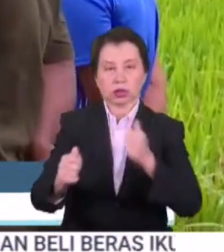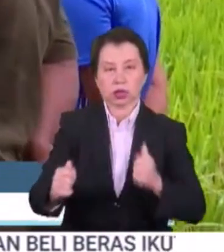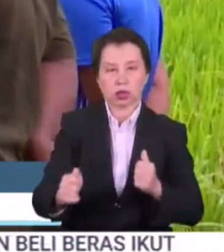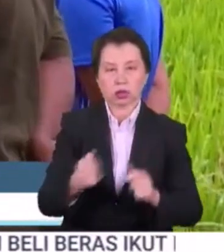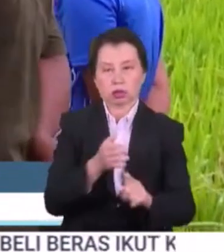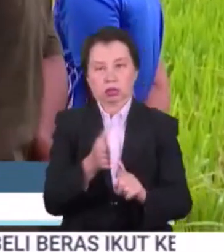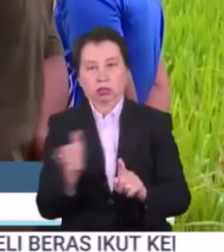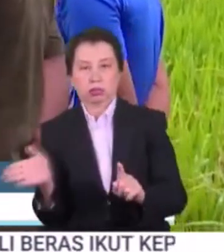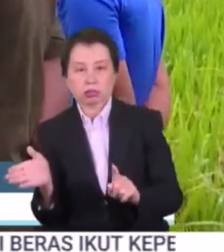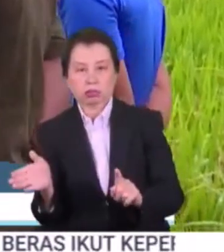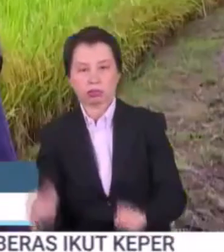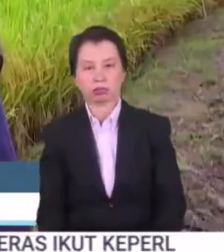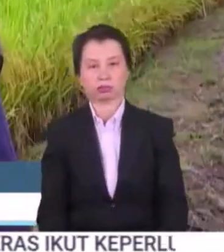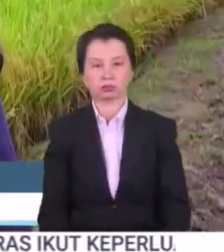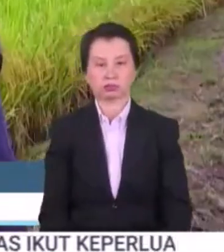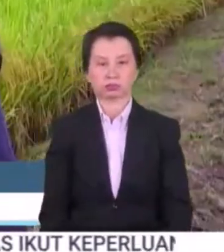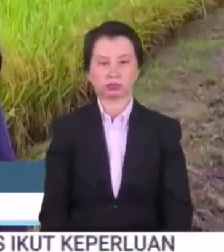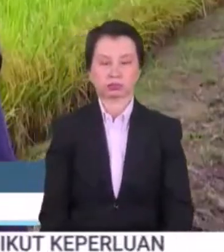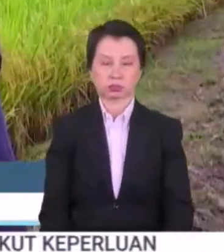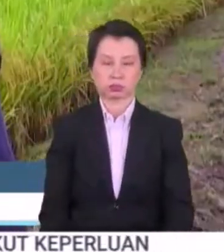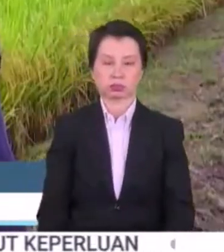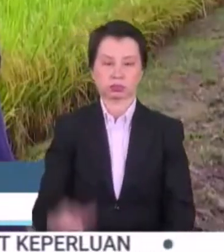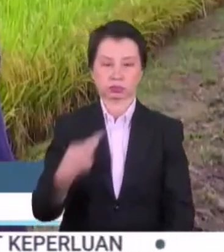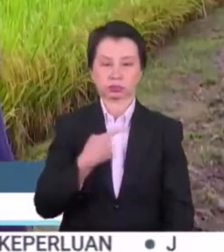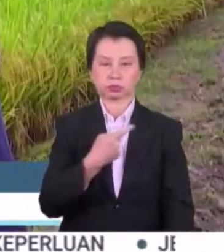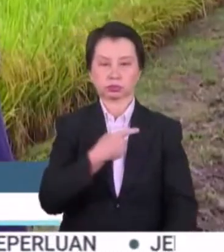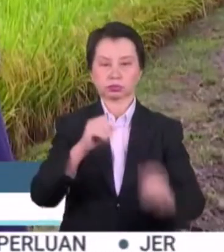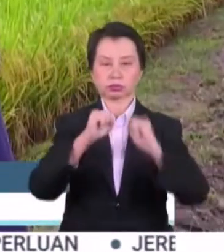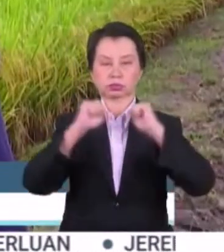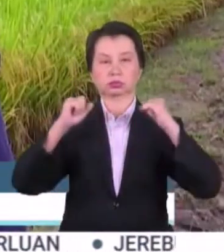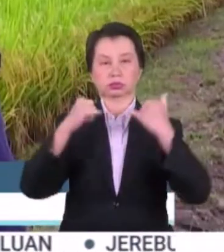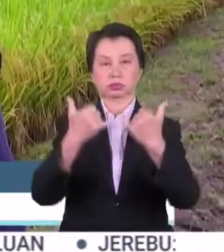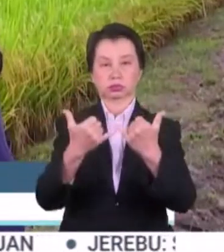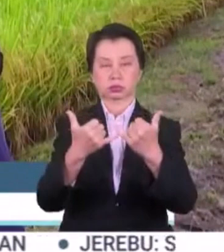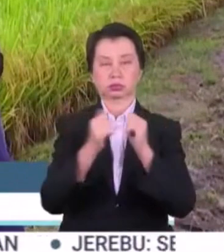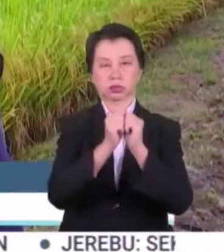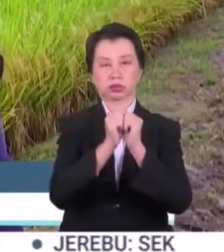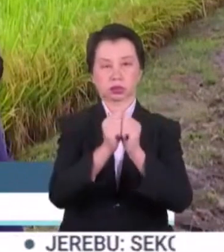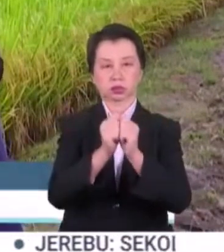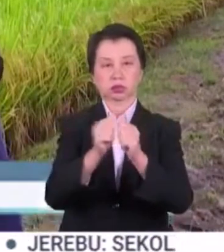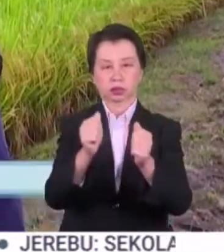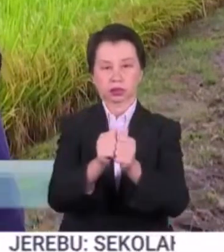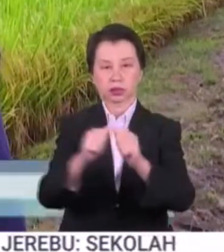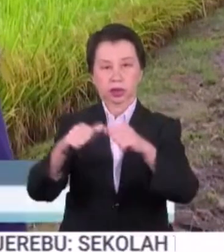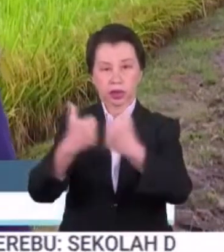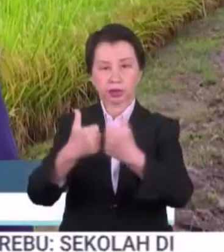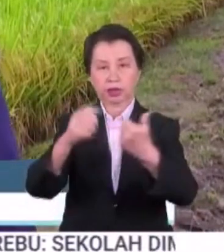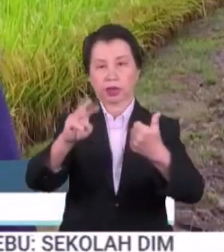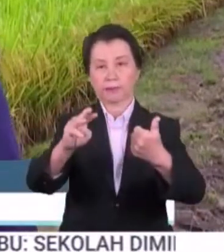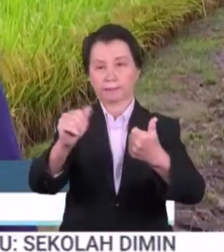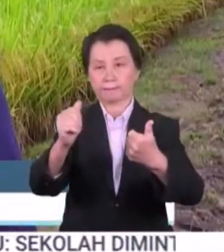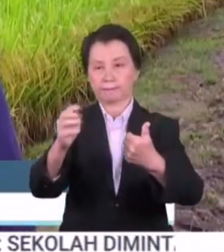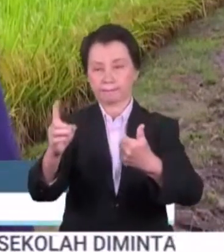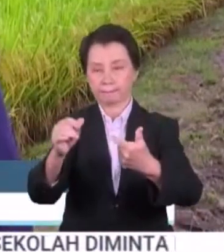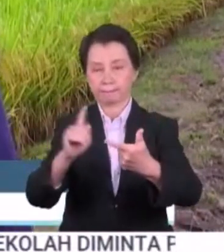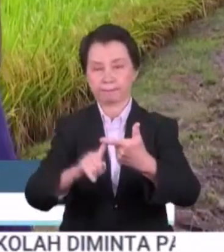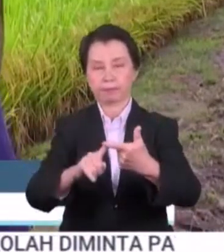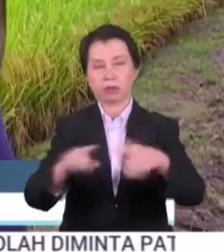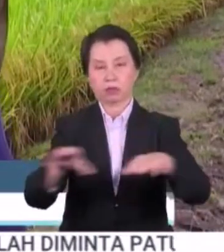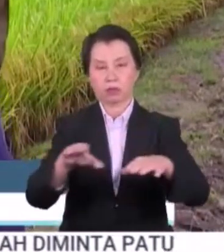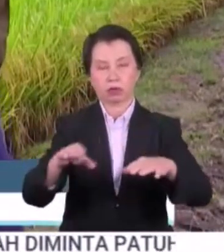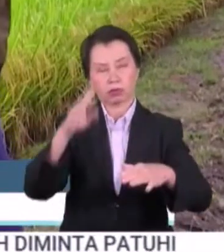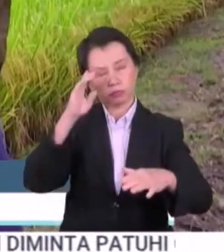mengelakkan ketirisan. Kita syarikat, kita bersama-samalah dengan agensi seperti MADA